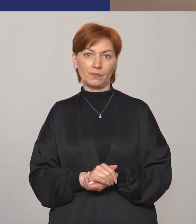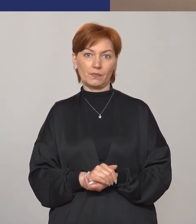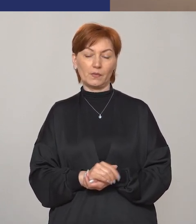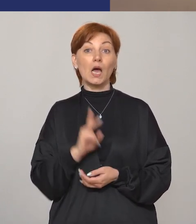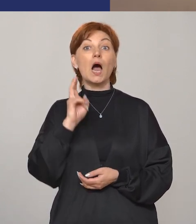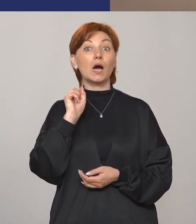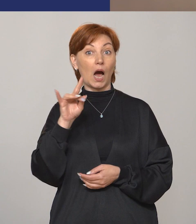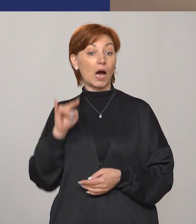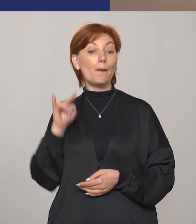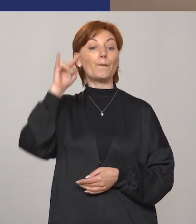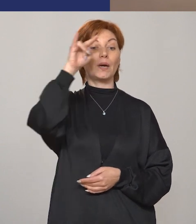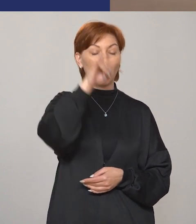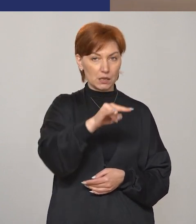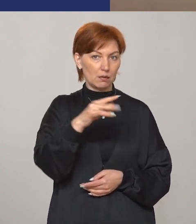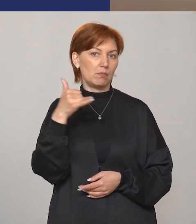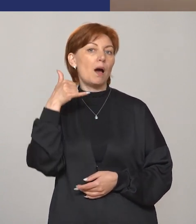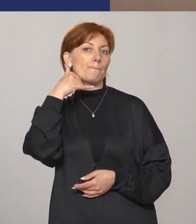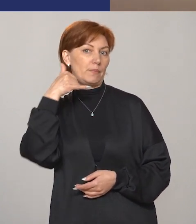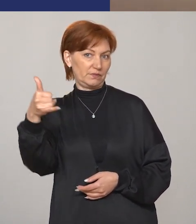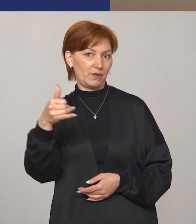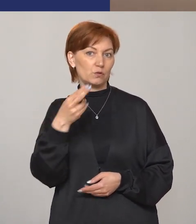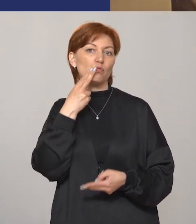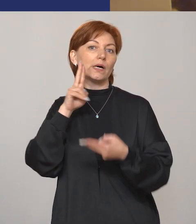Как прилетим, позвоню. Целую.